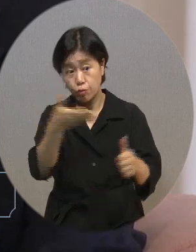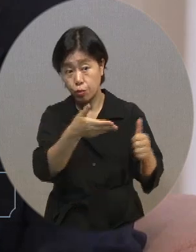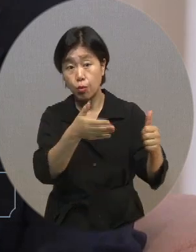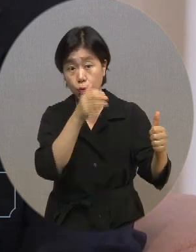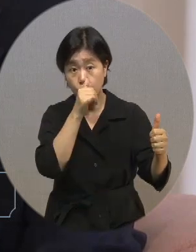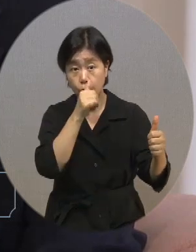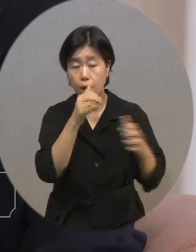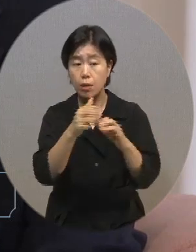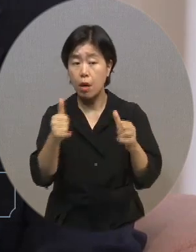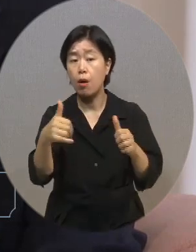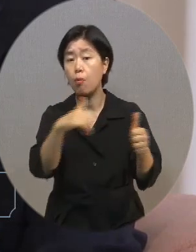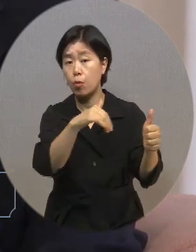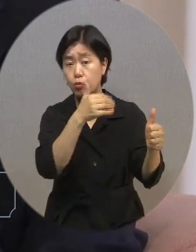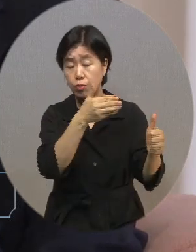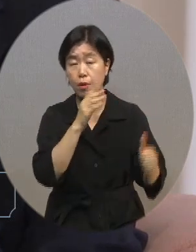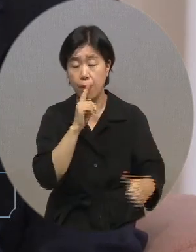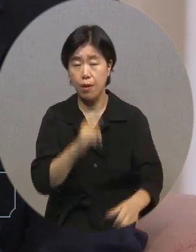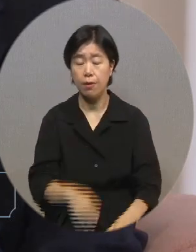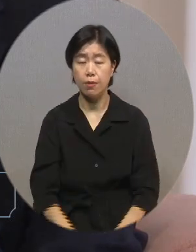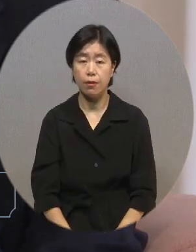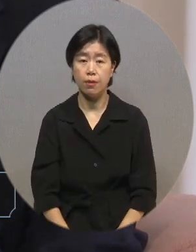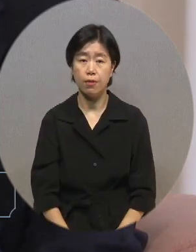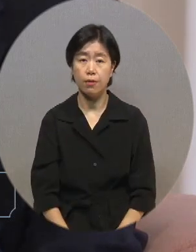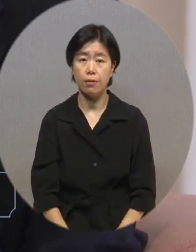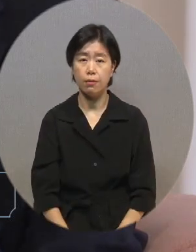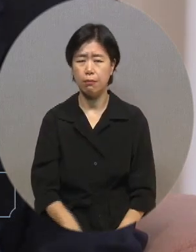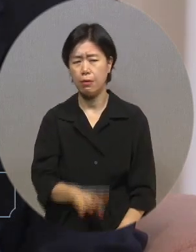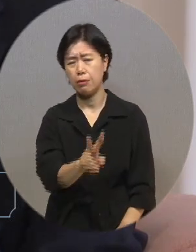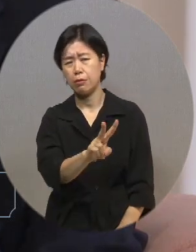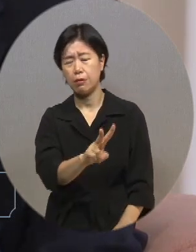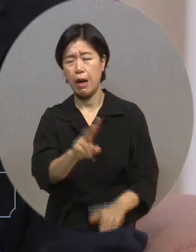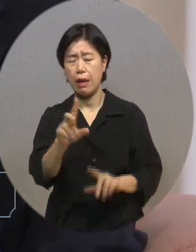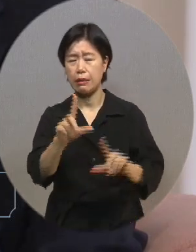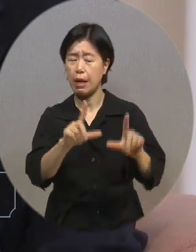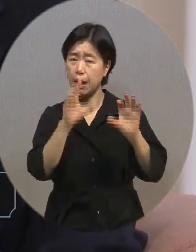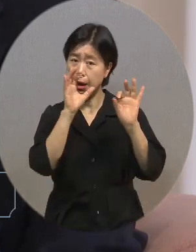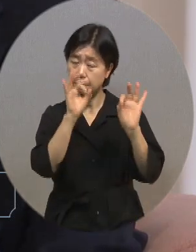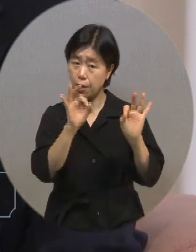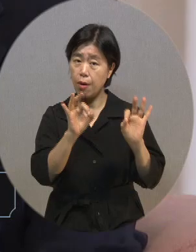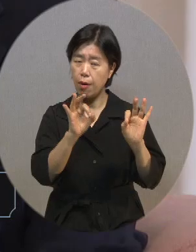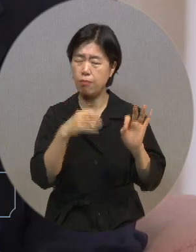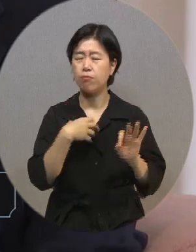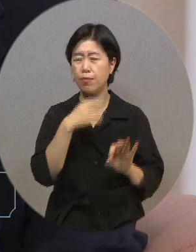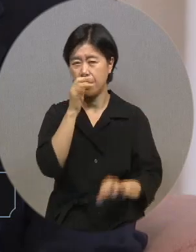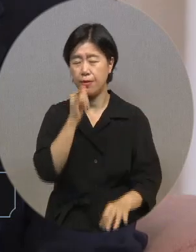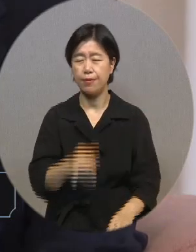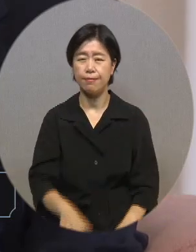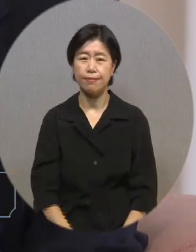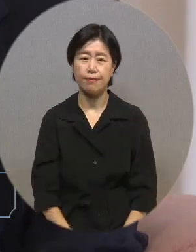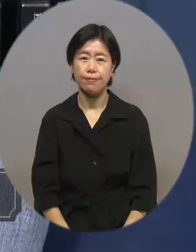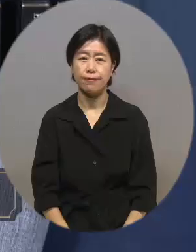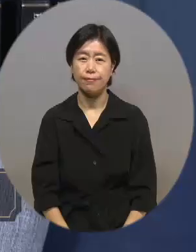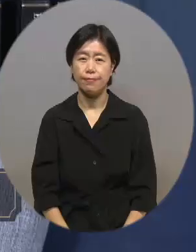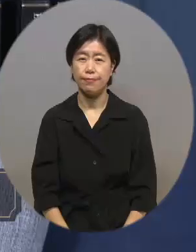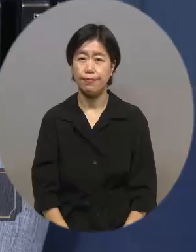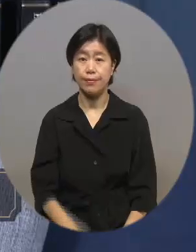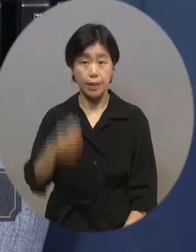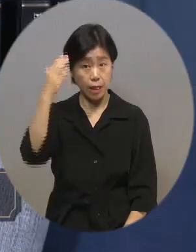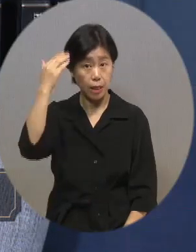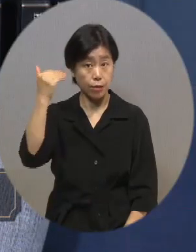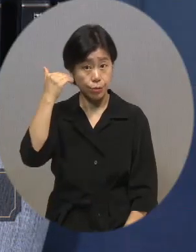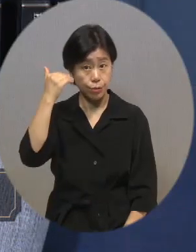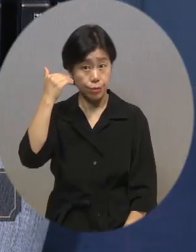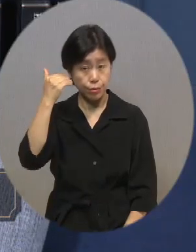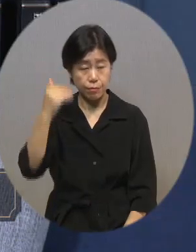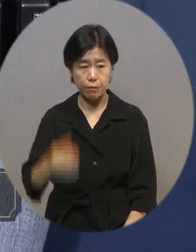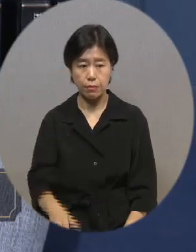지금 보낸다고 하지 않습니까? 네, 네. 그래서 그런 것들이 상당히 염려되는 그런 부분입니다. 우리도 이제 러시아 쪽에